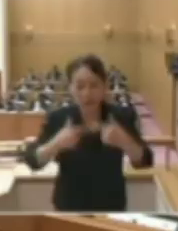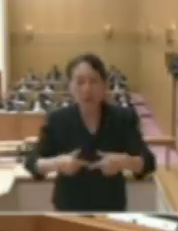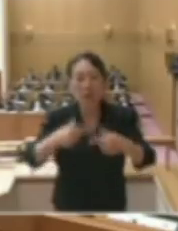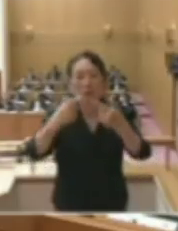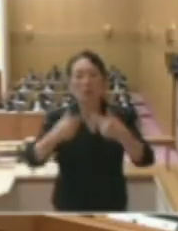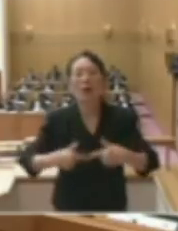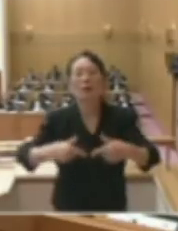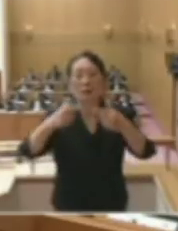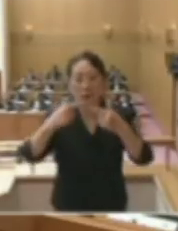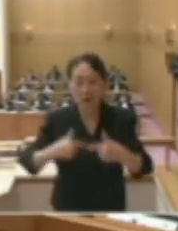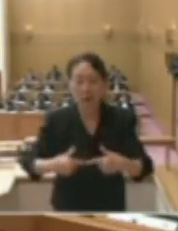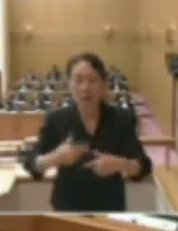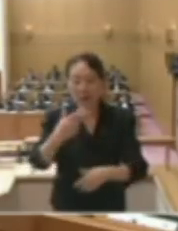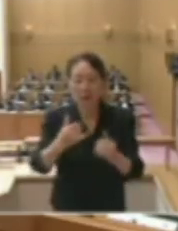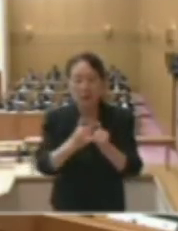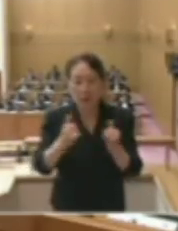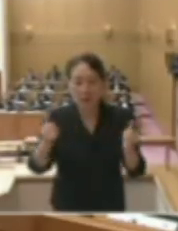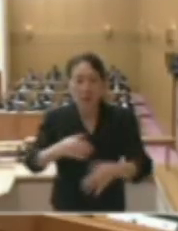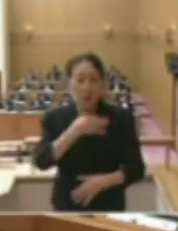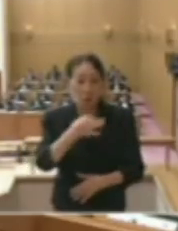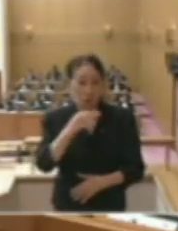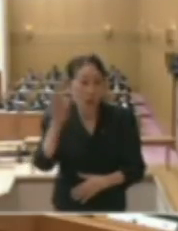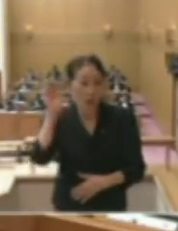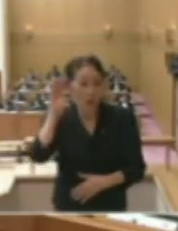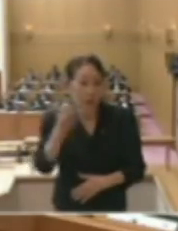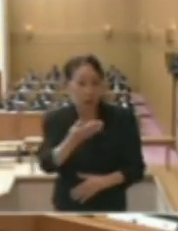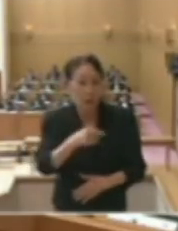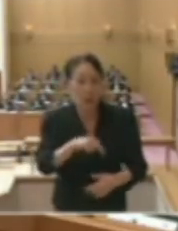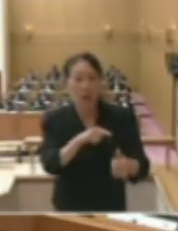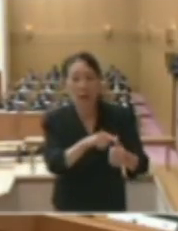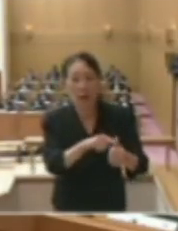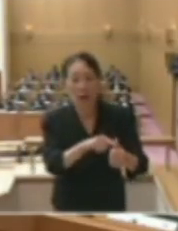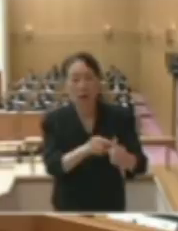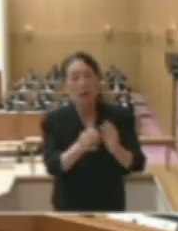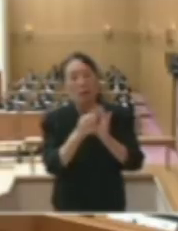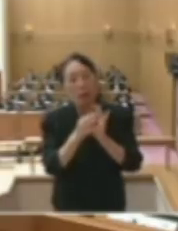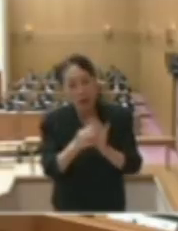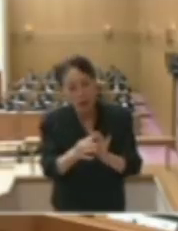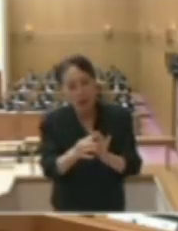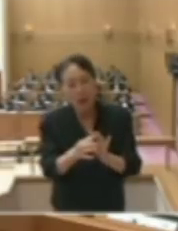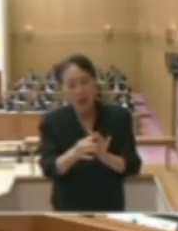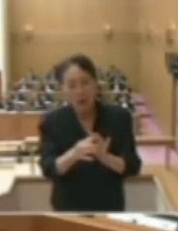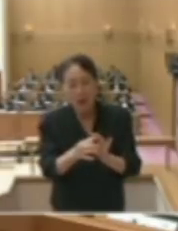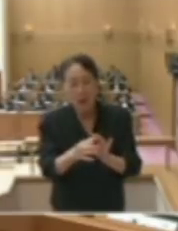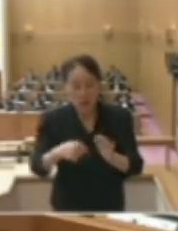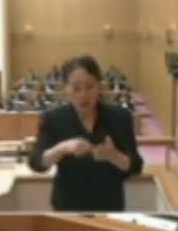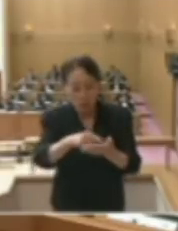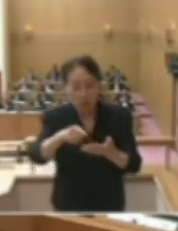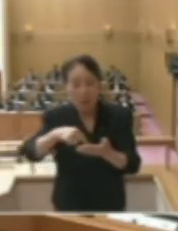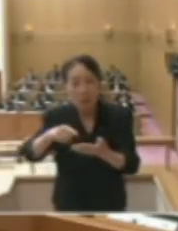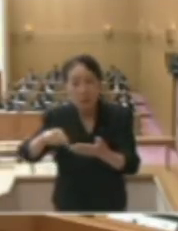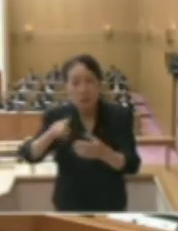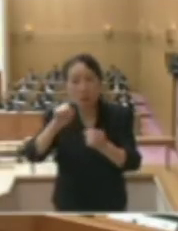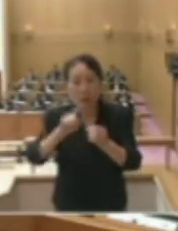毎日市民の声を聞き、それがあるから、だからそれをチェックするために